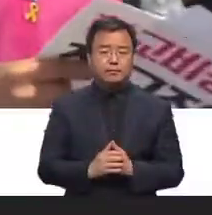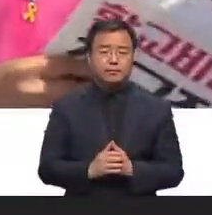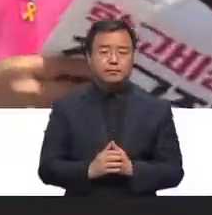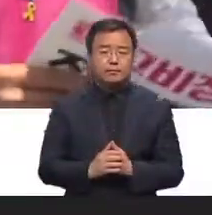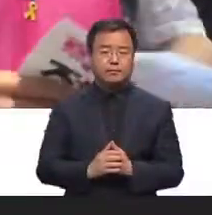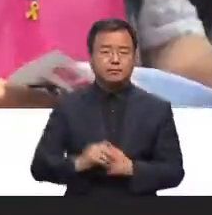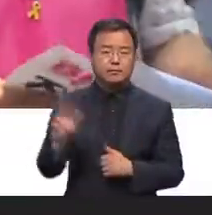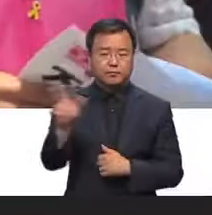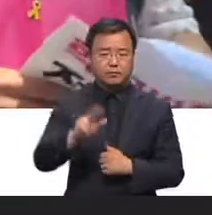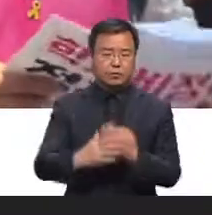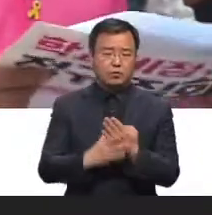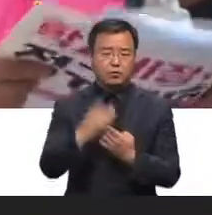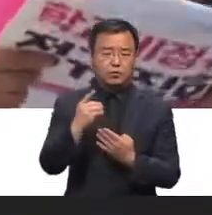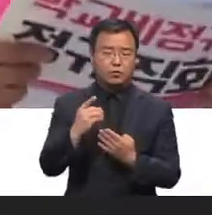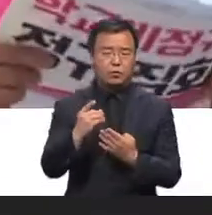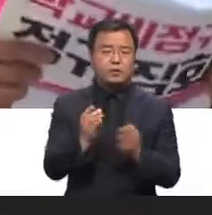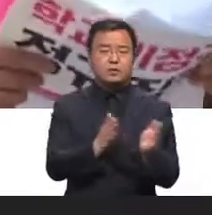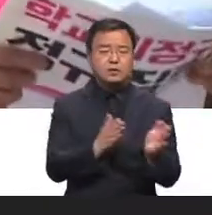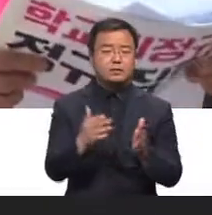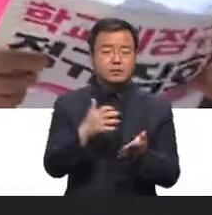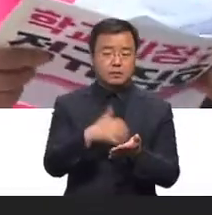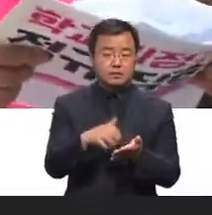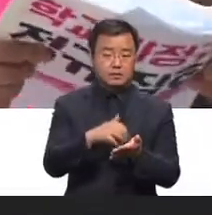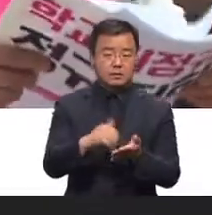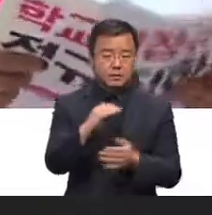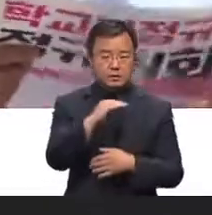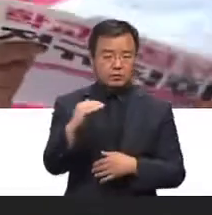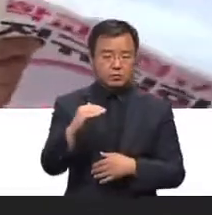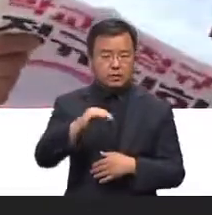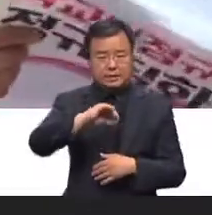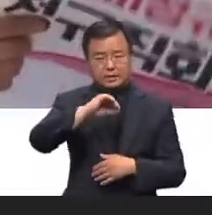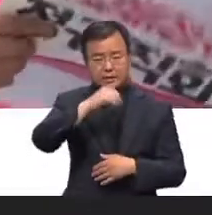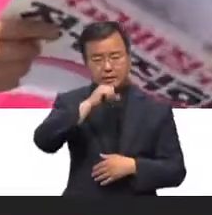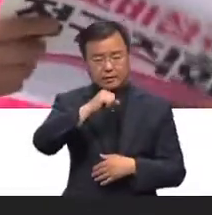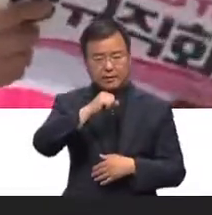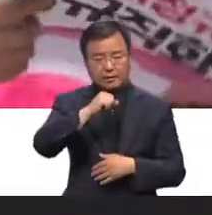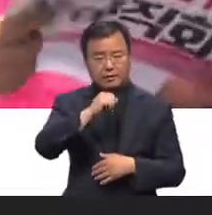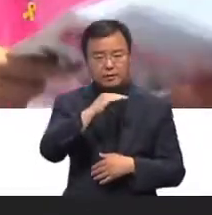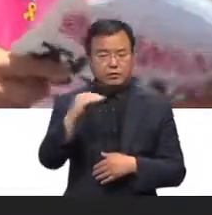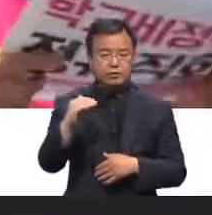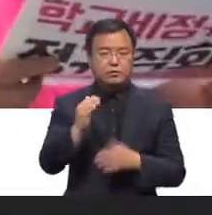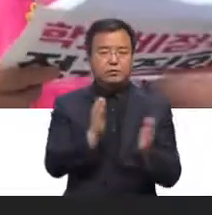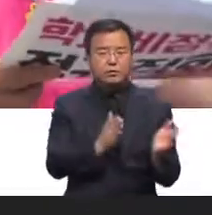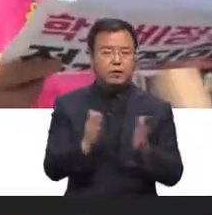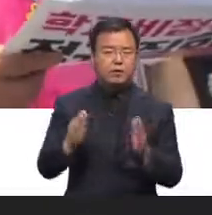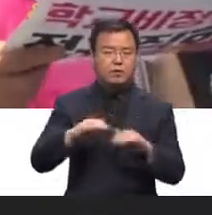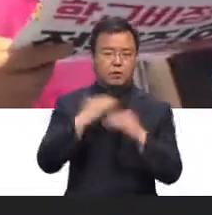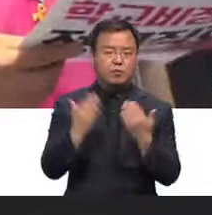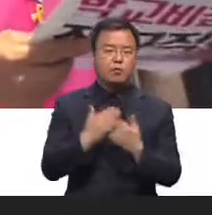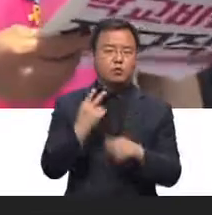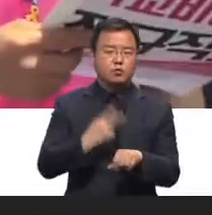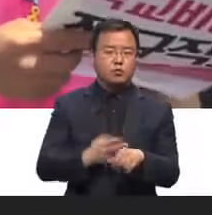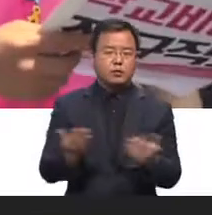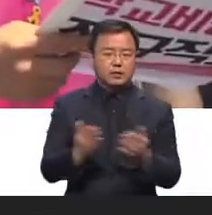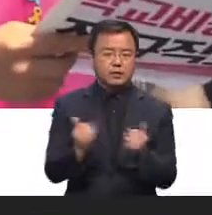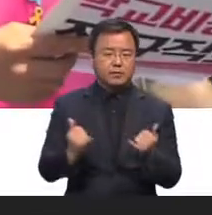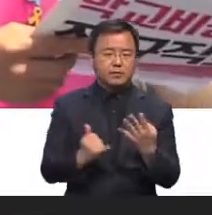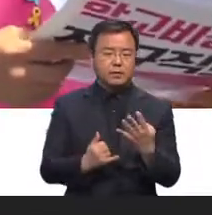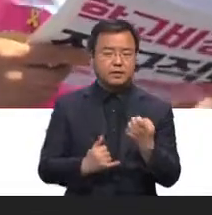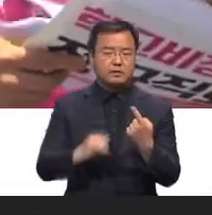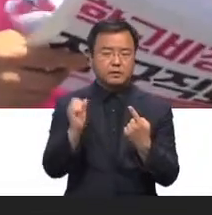으 정원 배 채 기준과 인간미 에 상기 전이 마련하고 전체 교직원 의사 11% 를 차지하는